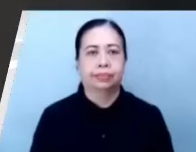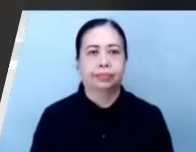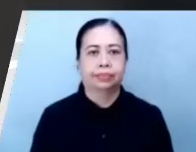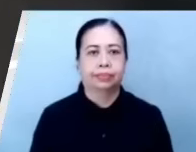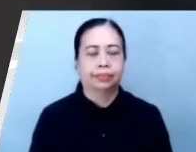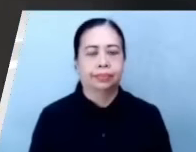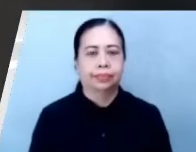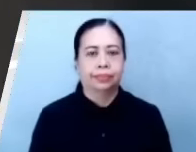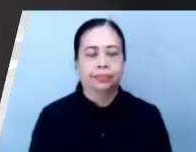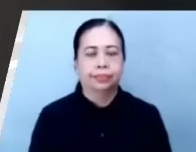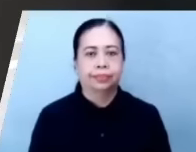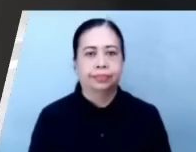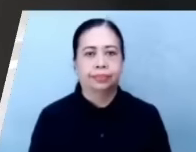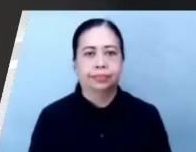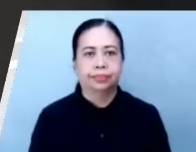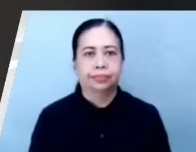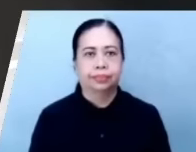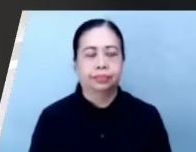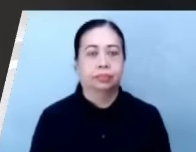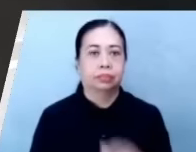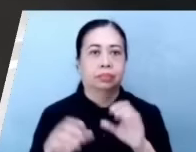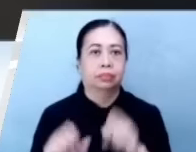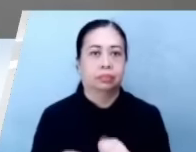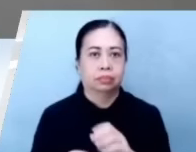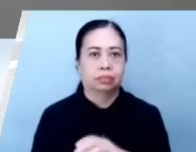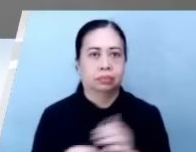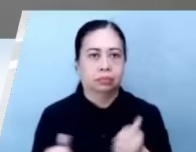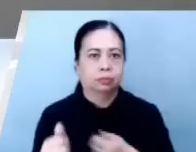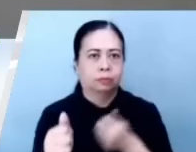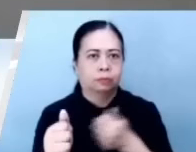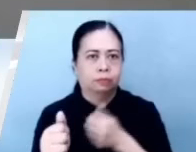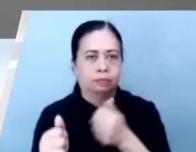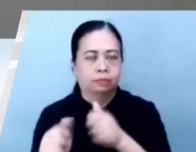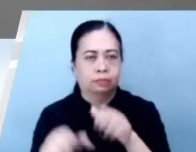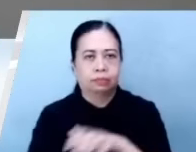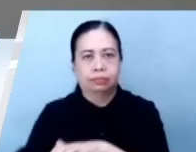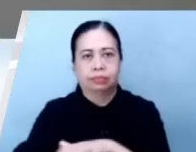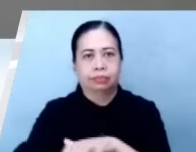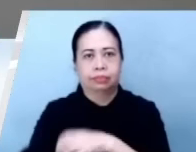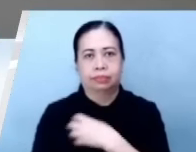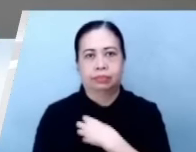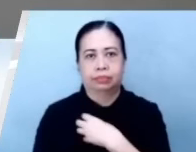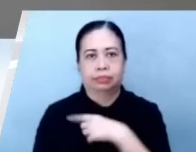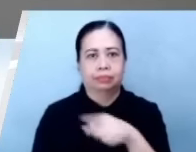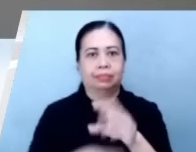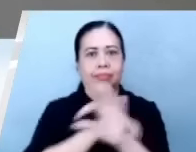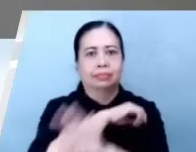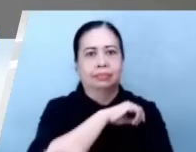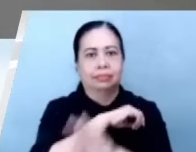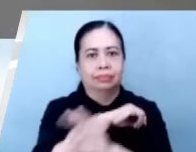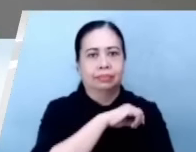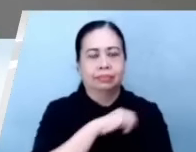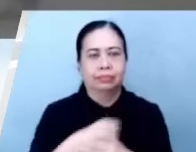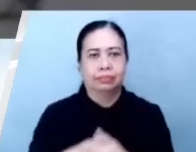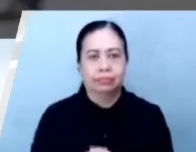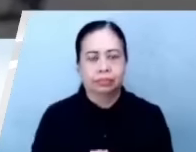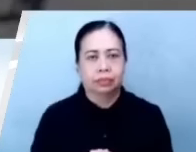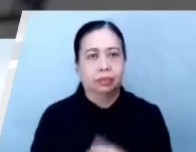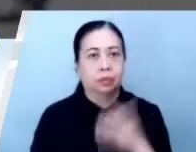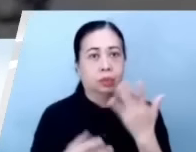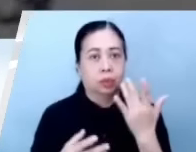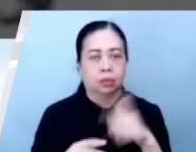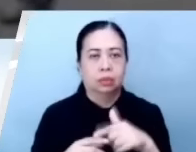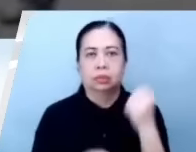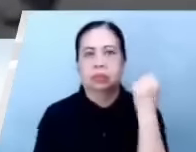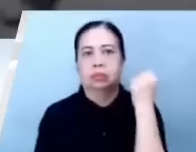huli sa ikinasang Hot Pursuit operation ng Makati City police ang foreign National na ito matapos niya umanong tangayin ang isang